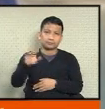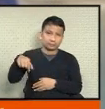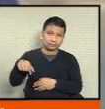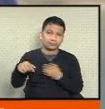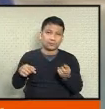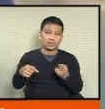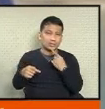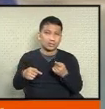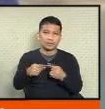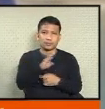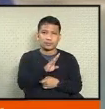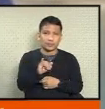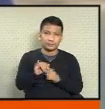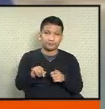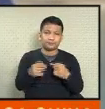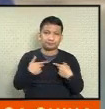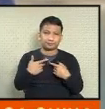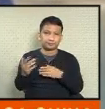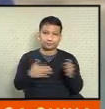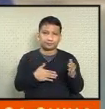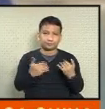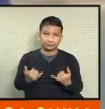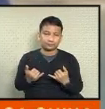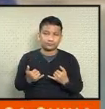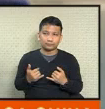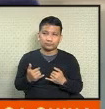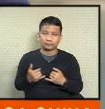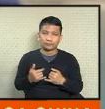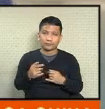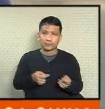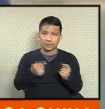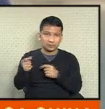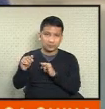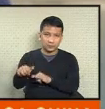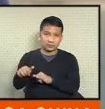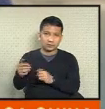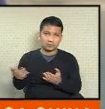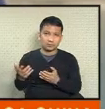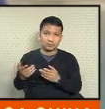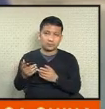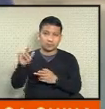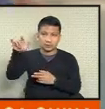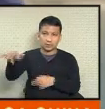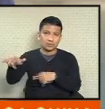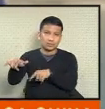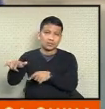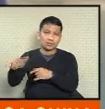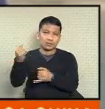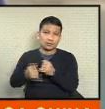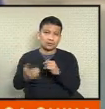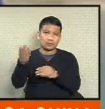Kaya payo ng immigration doon sa mga may balak bumiyahe ngayon, kung kayo ay magta-transit o mag-stopover lang sa ibang bansa, pero ang inyong